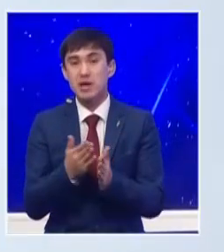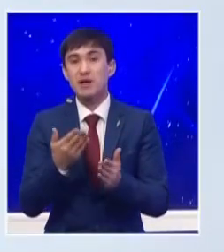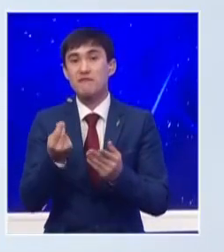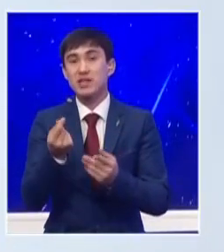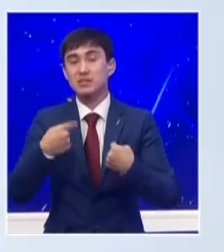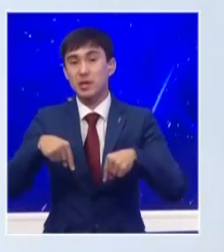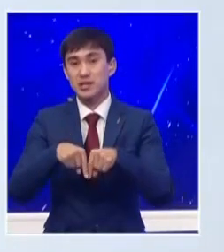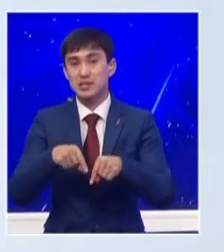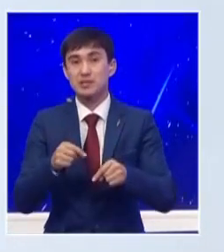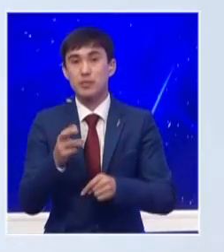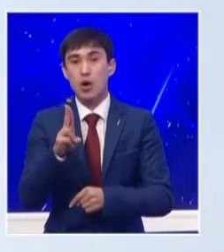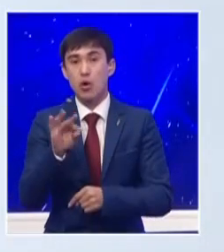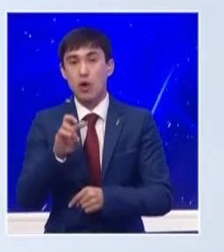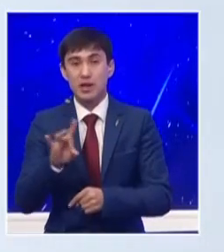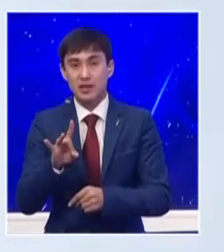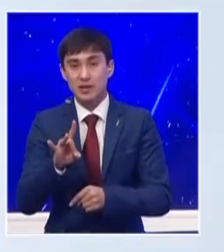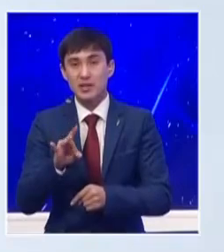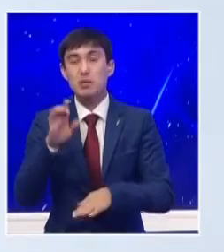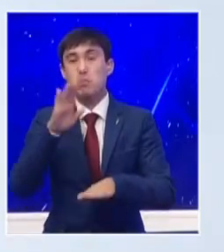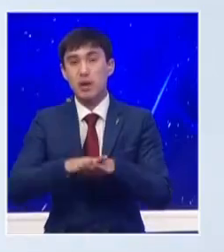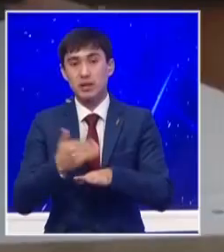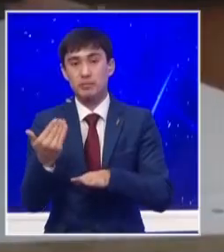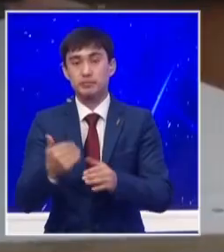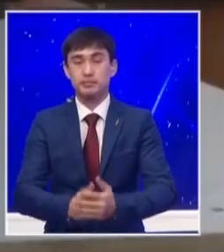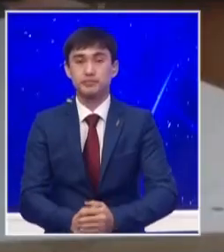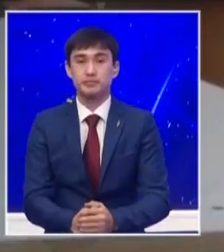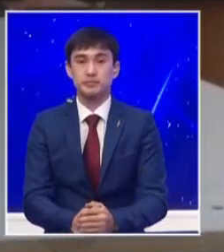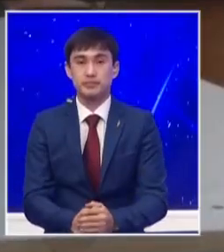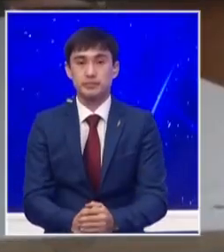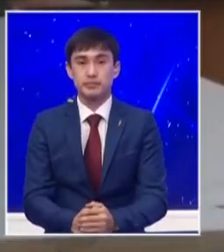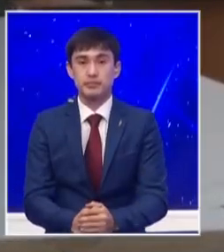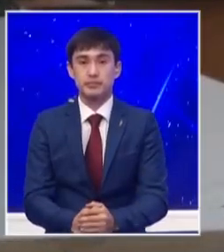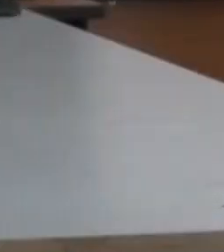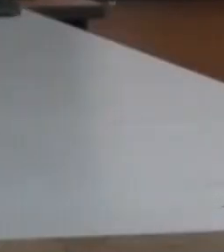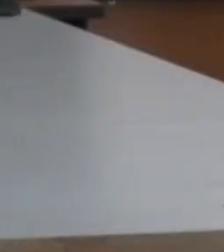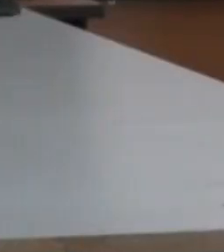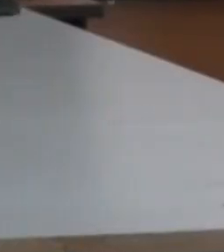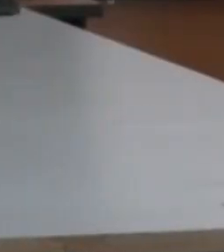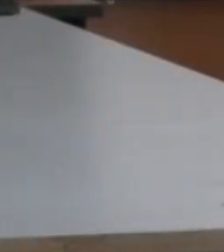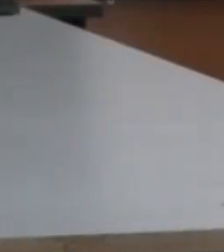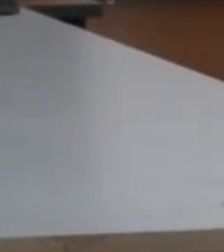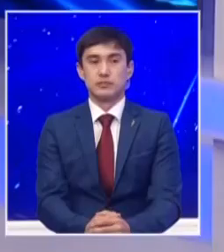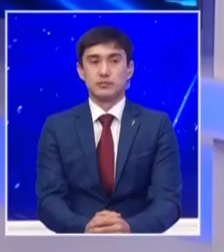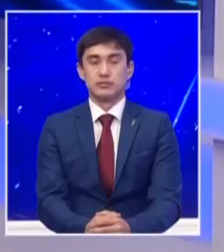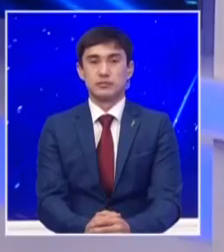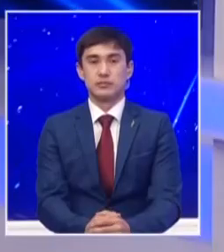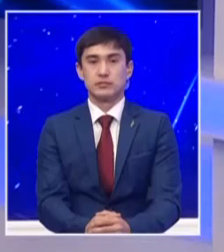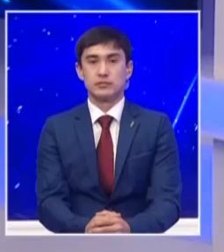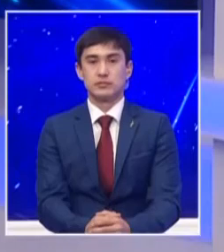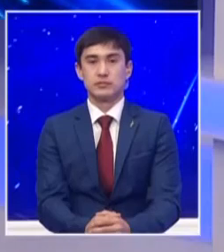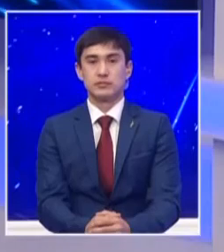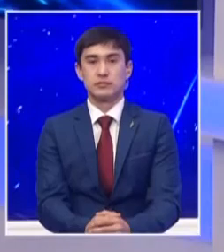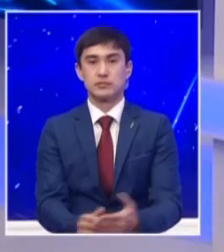организациям коллекторских агентствам и банкам Айгерим купаев Камила тонштайн житсу не